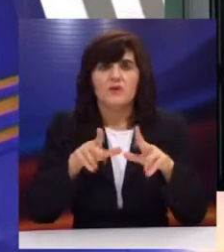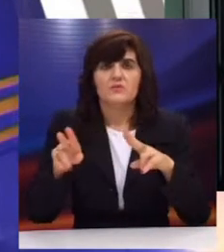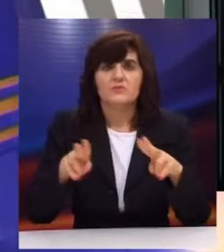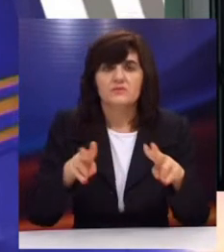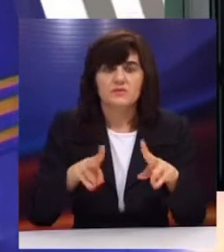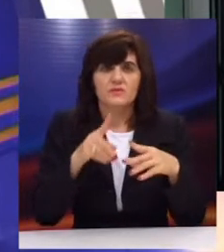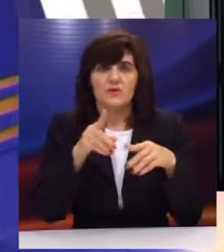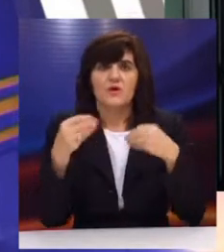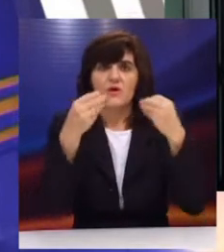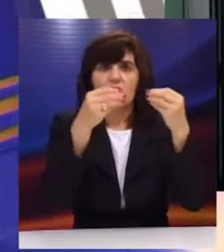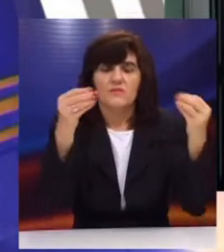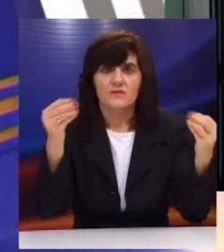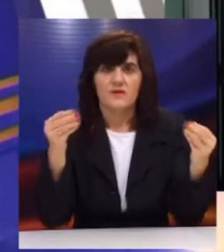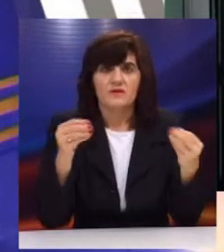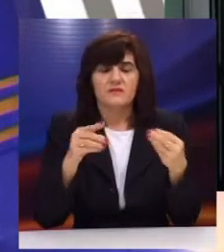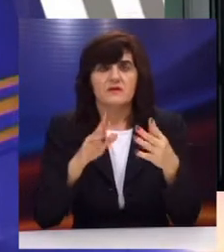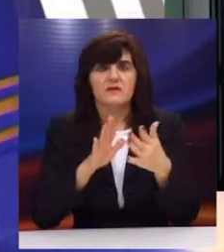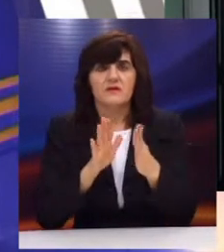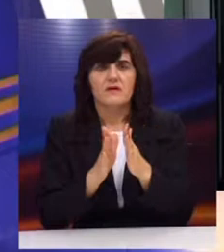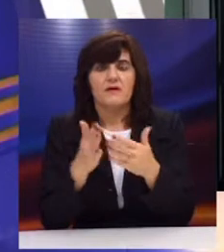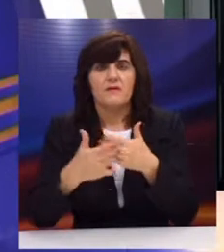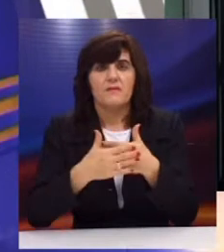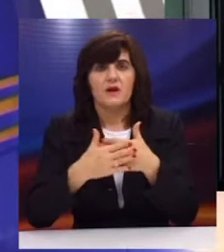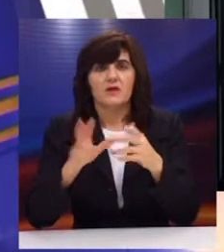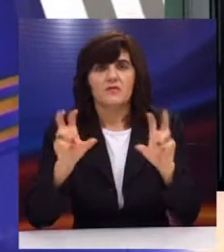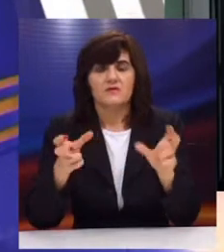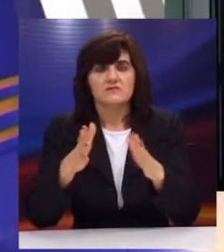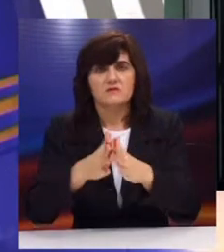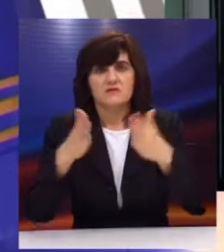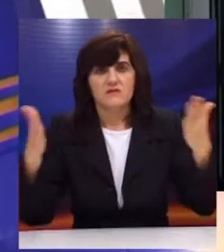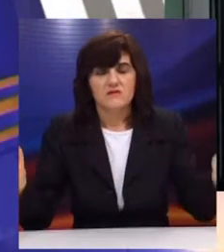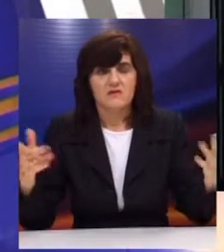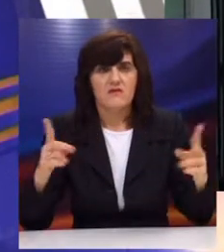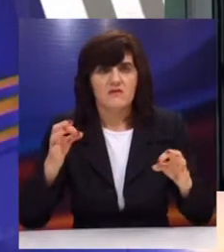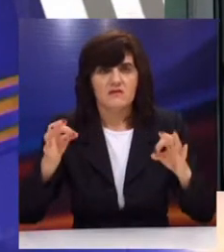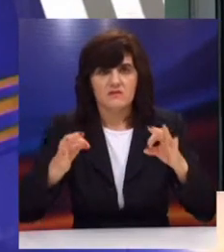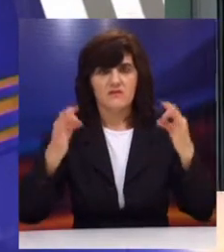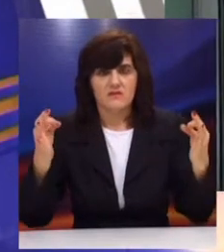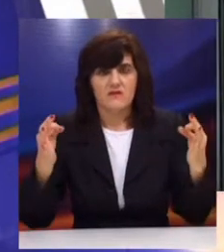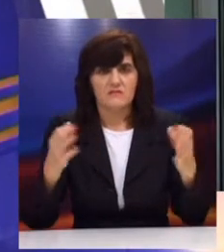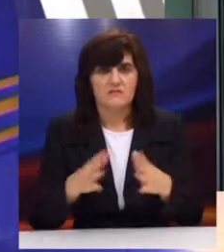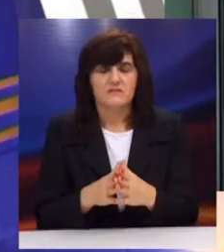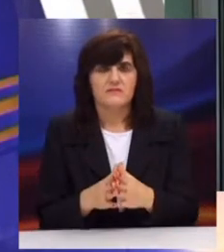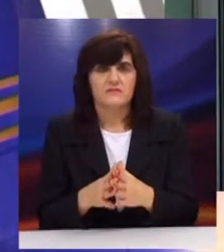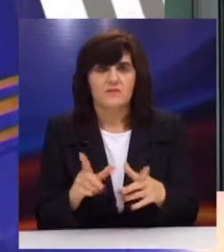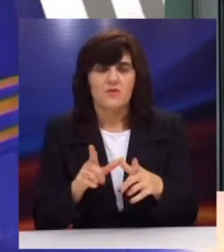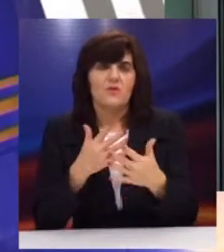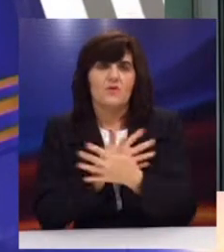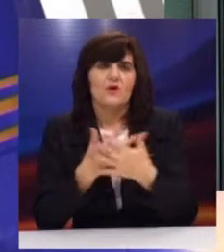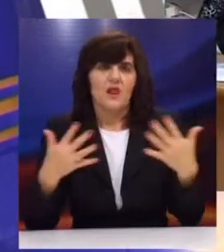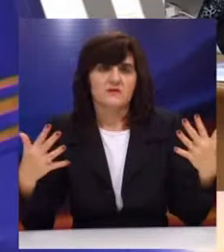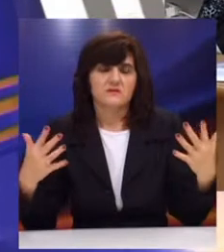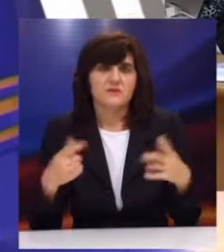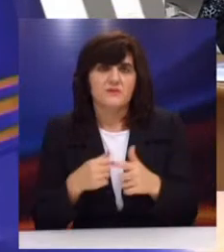radimo, da treba da, objašnjavajući građanima preko vas šta radimo, njima činimo sudove i tužilaštvo dostupnije u